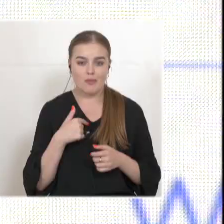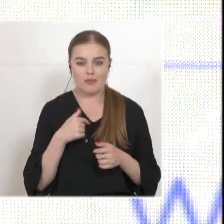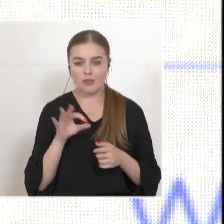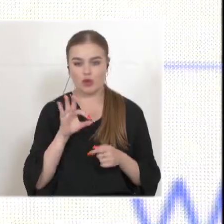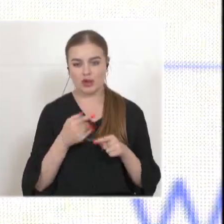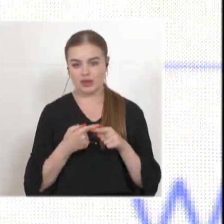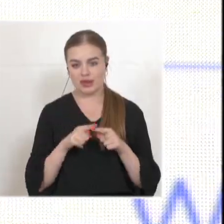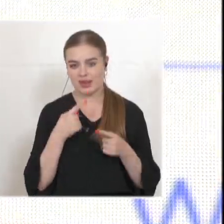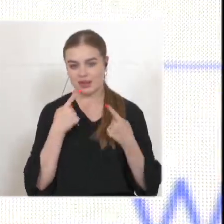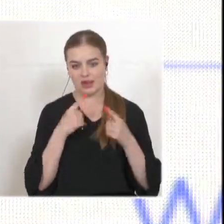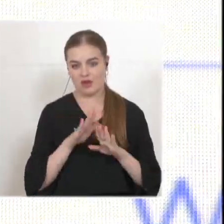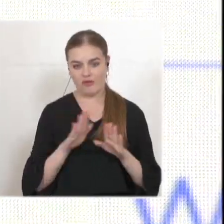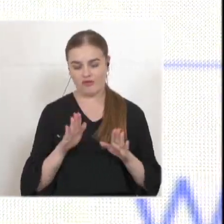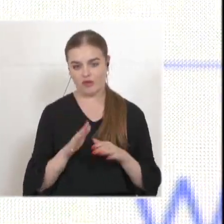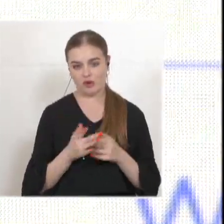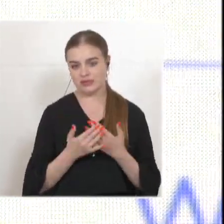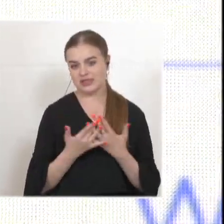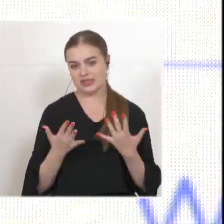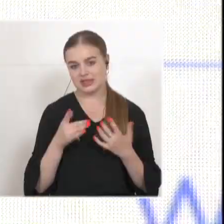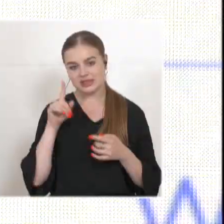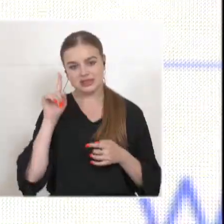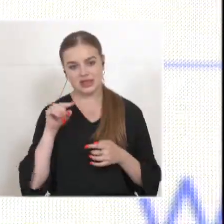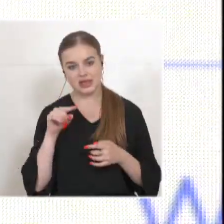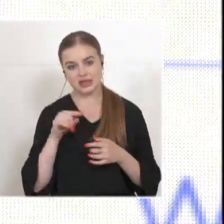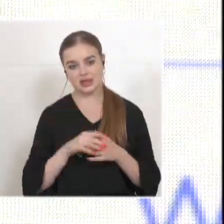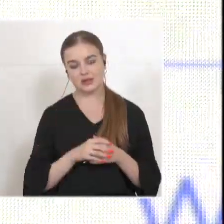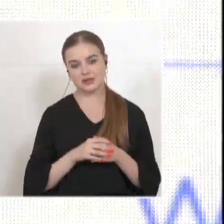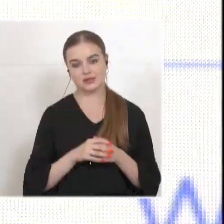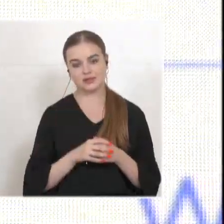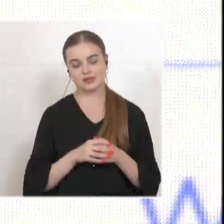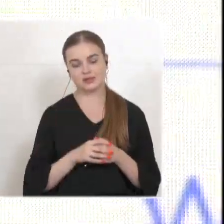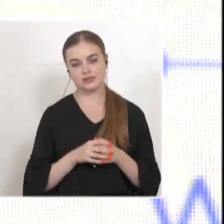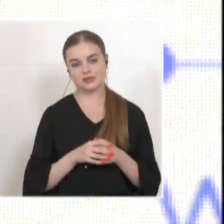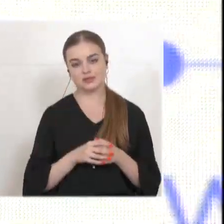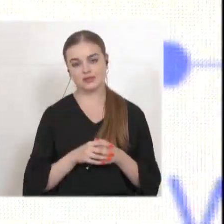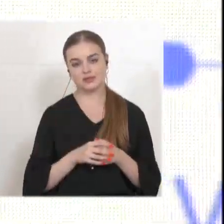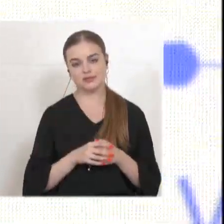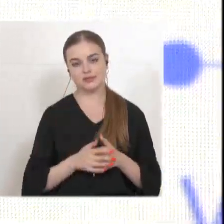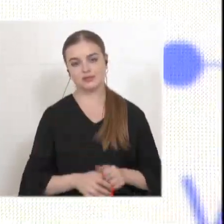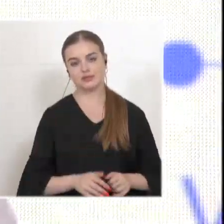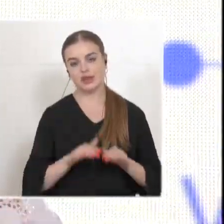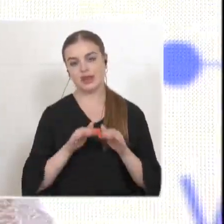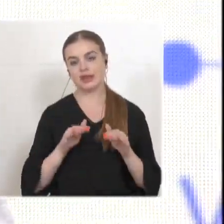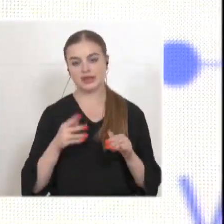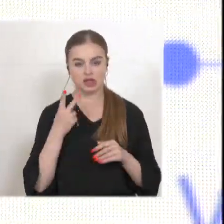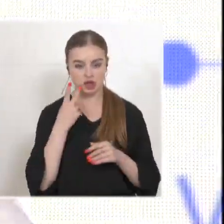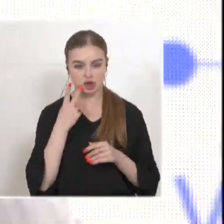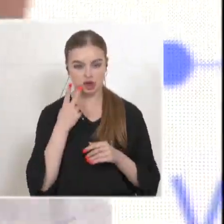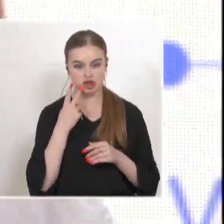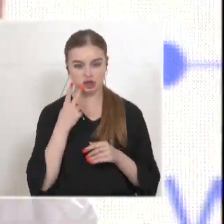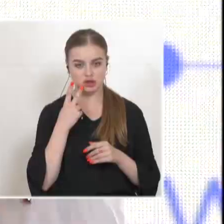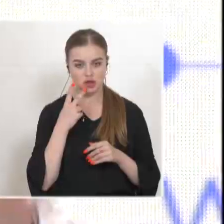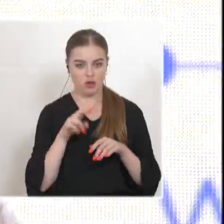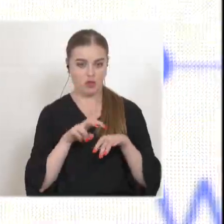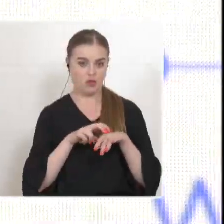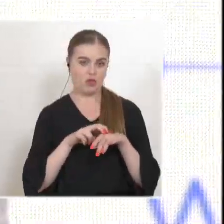Оскільки, знаєте, Діти часто